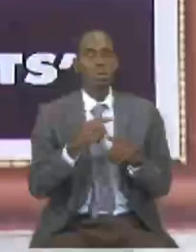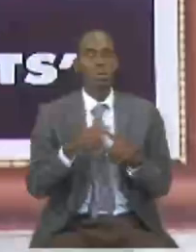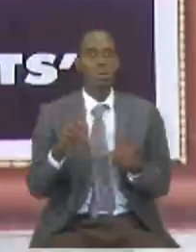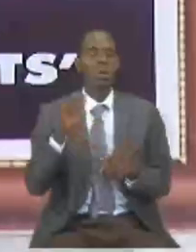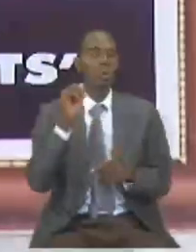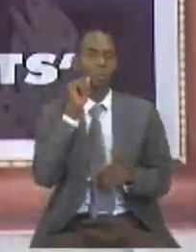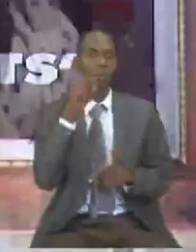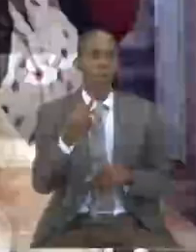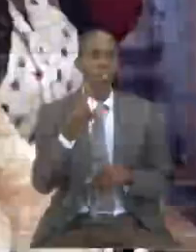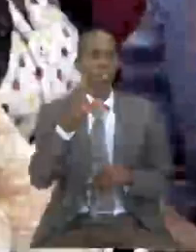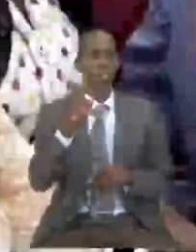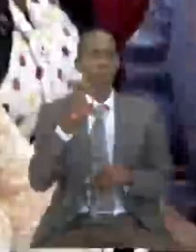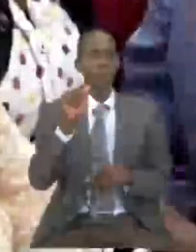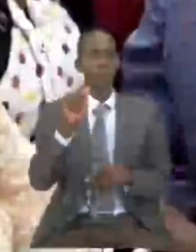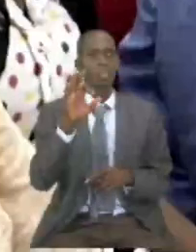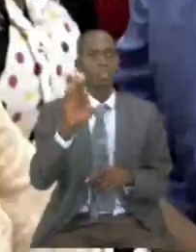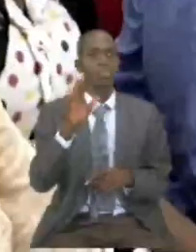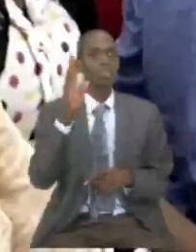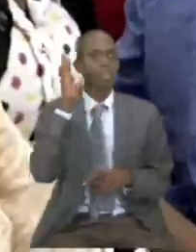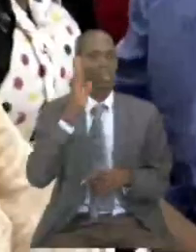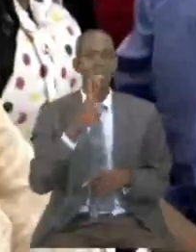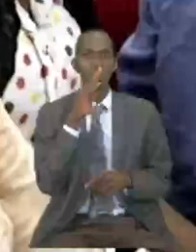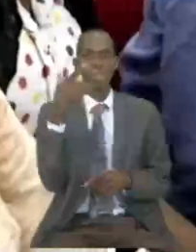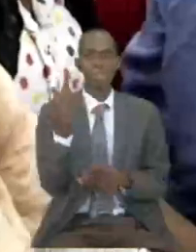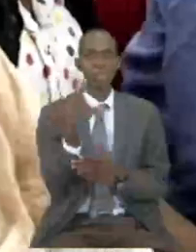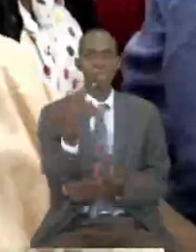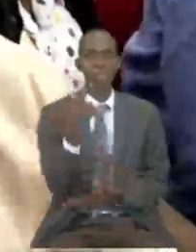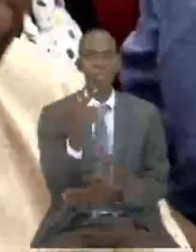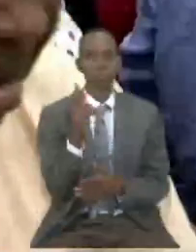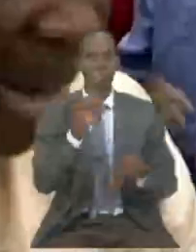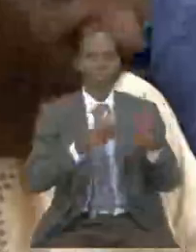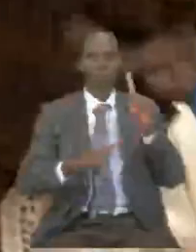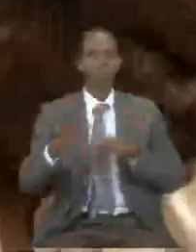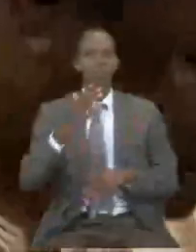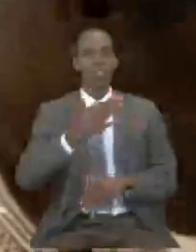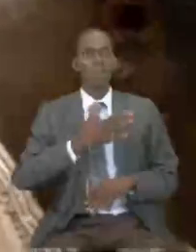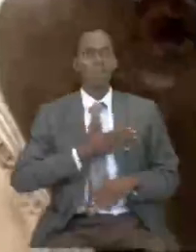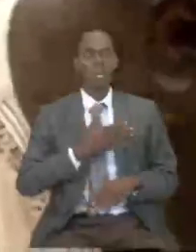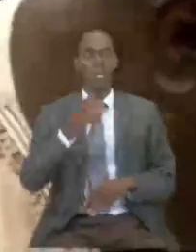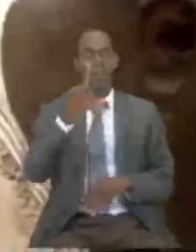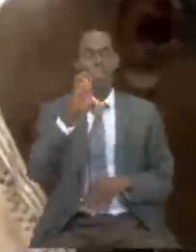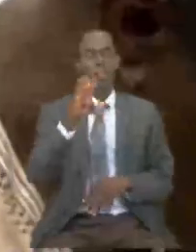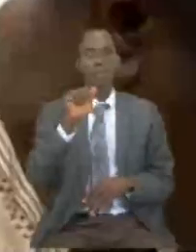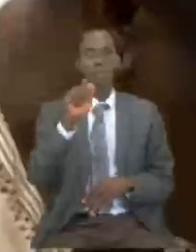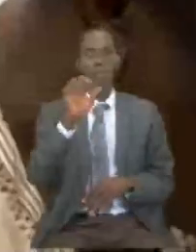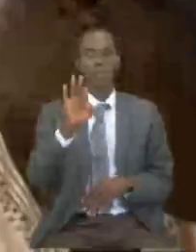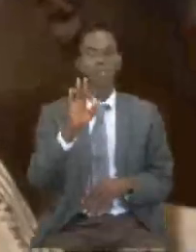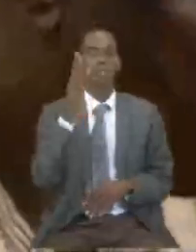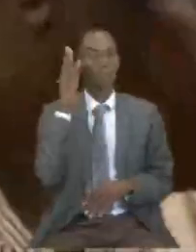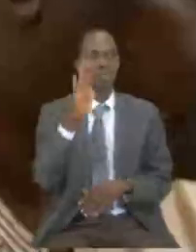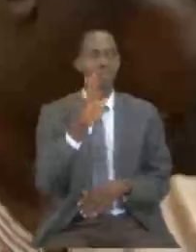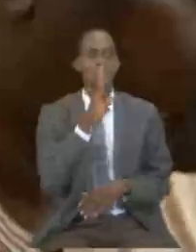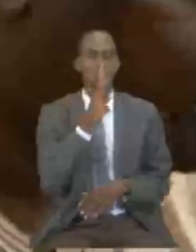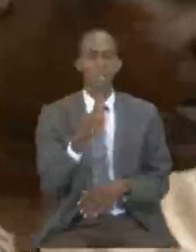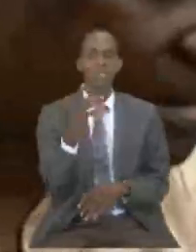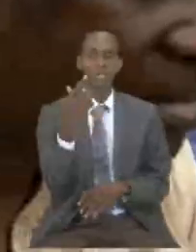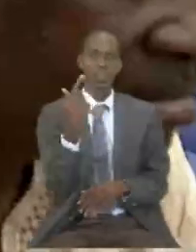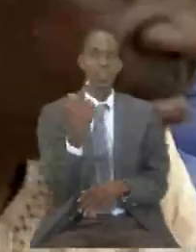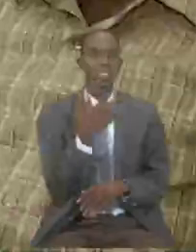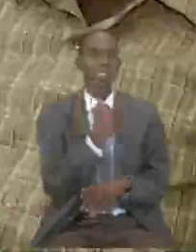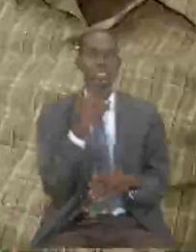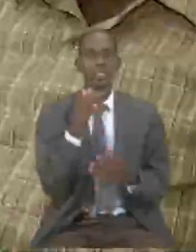vert. Je vais le personnaliser et mon feuillage reste vert. Dans l'année de